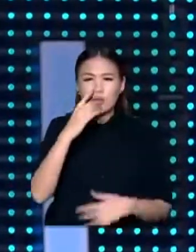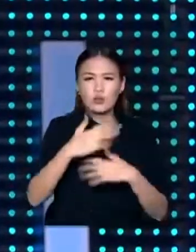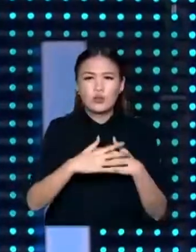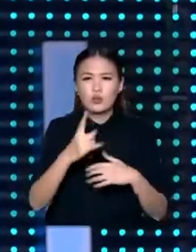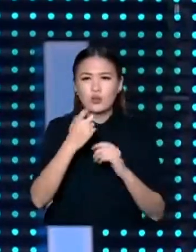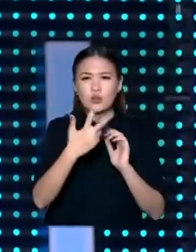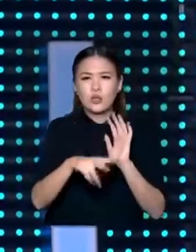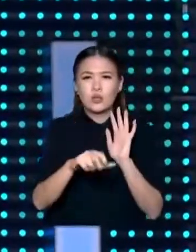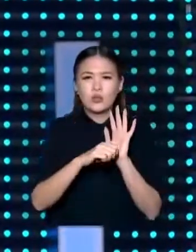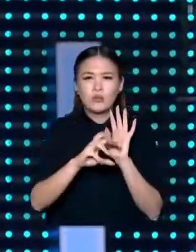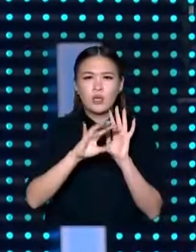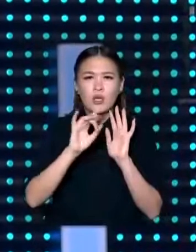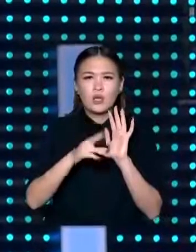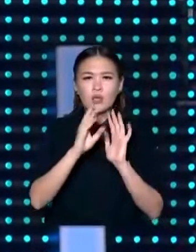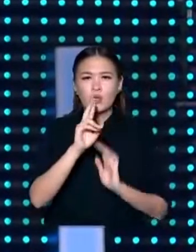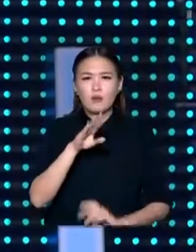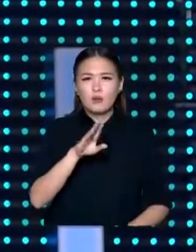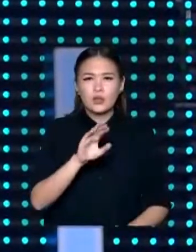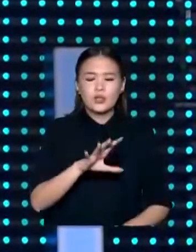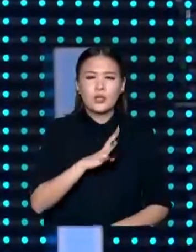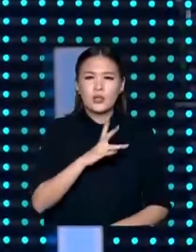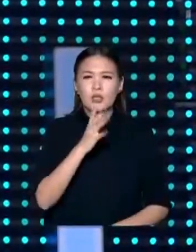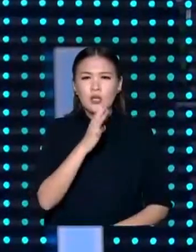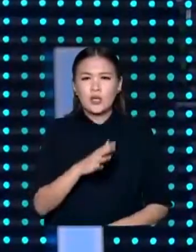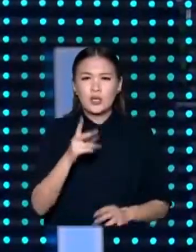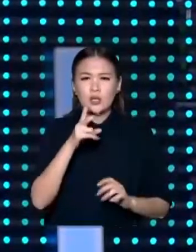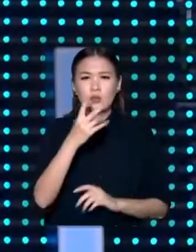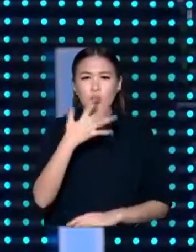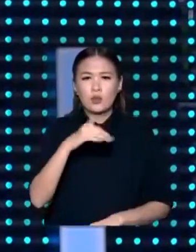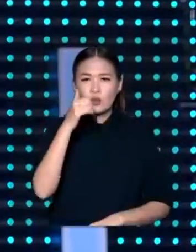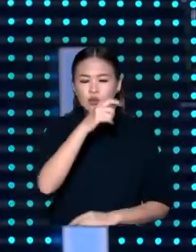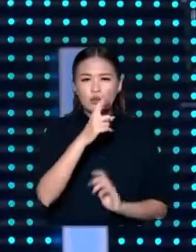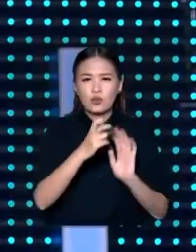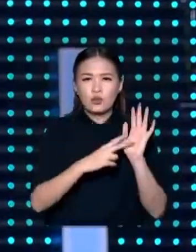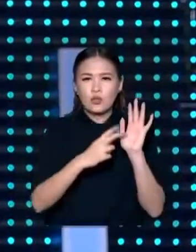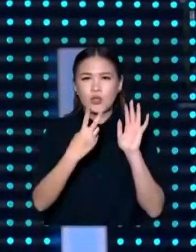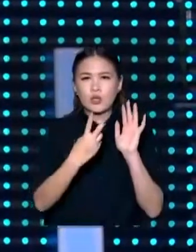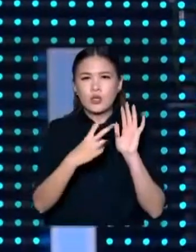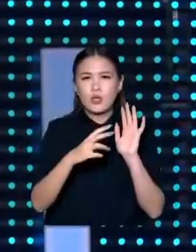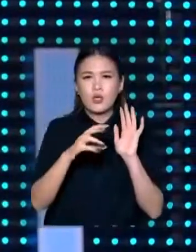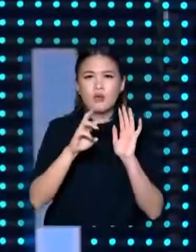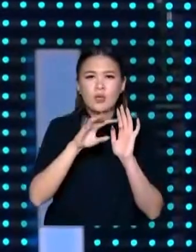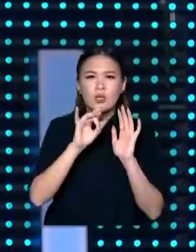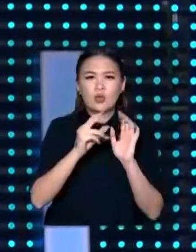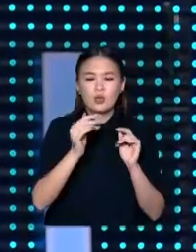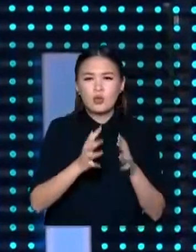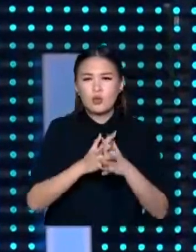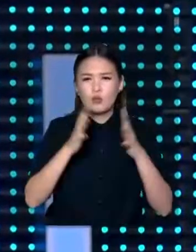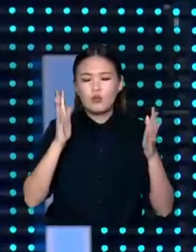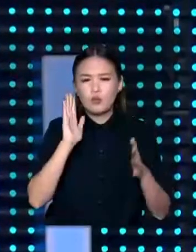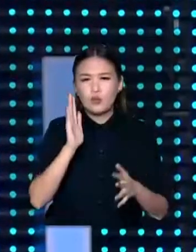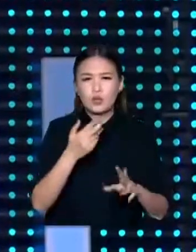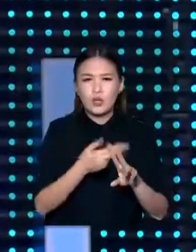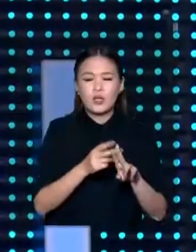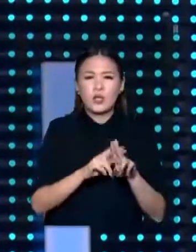сұраныс 136 миллиард киловатт сағат болса, ал 2050 жылы 172 миллиард киловатт сағатқа дейін өседі екен. ал